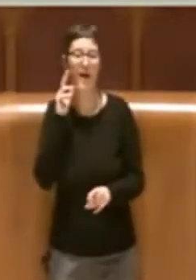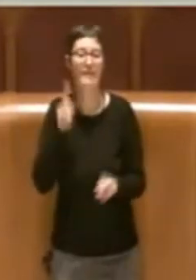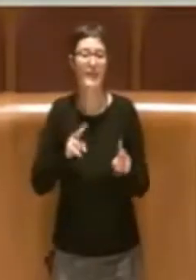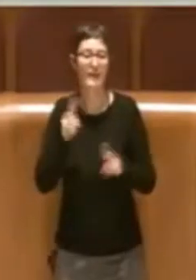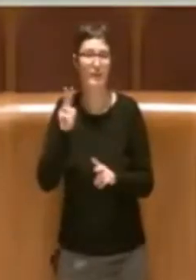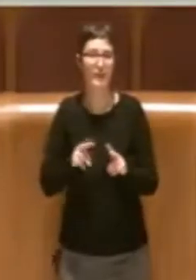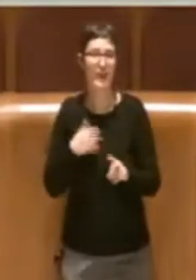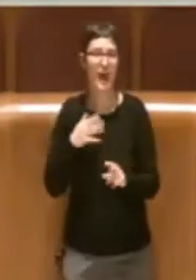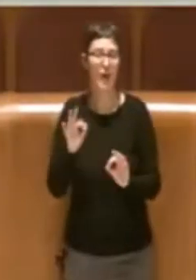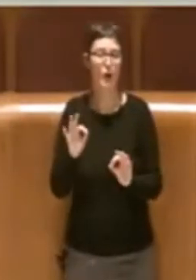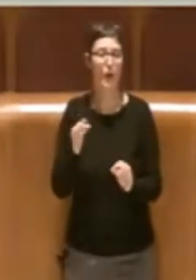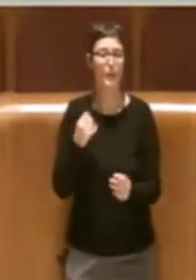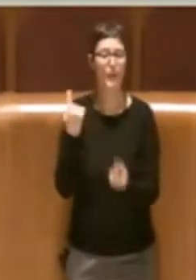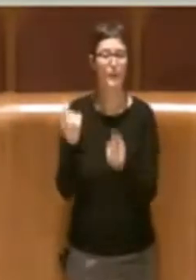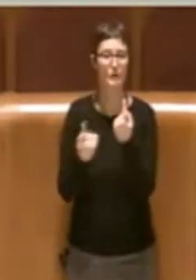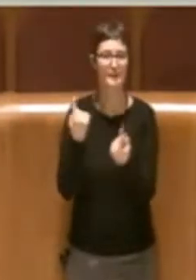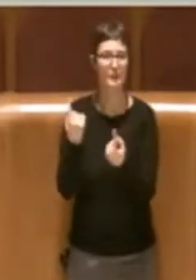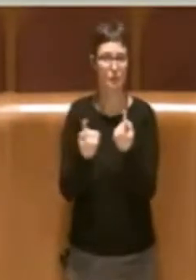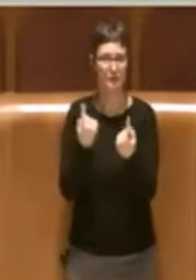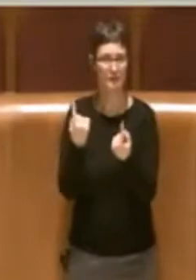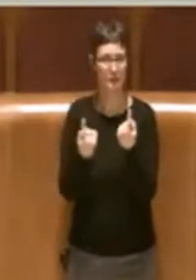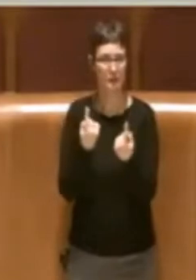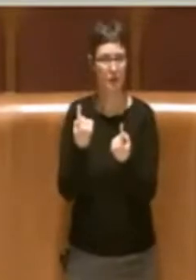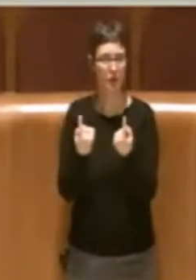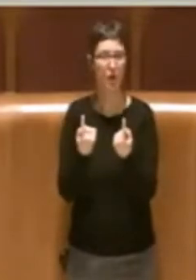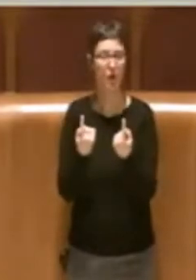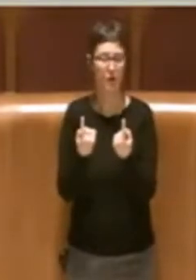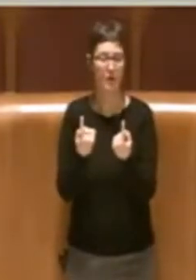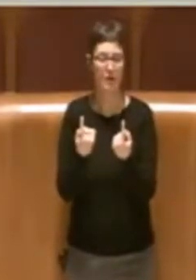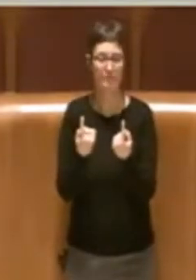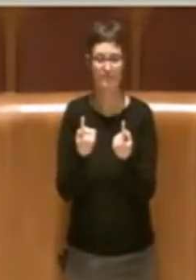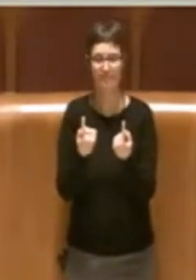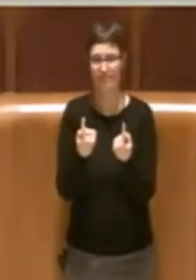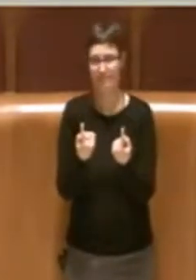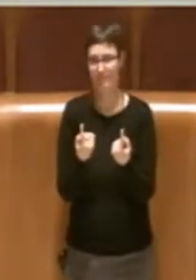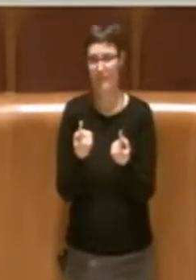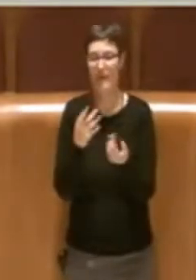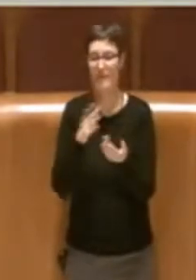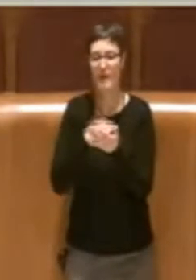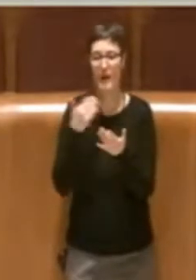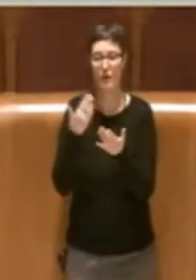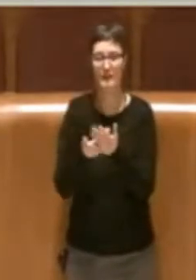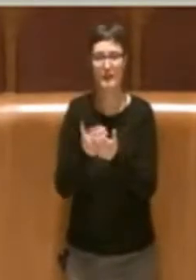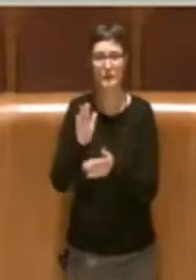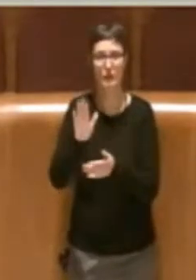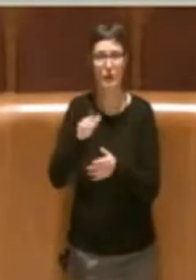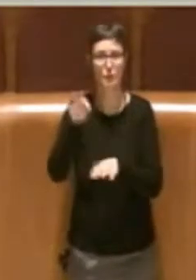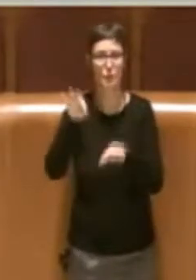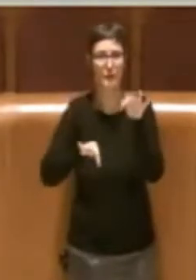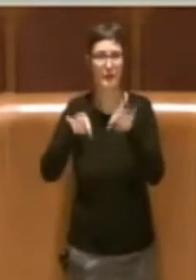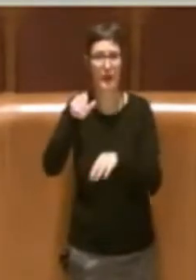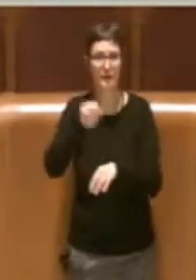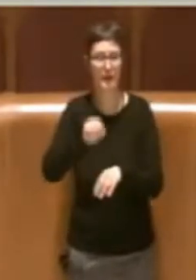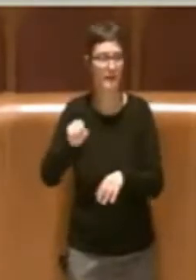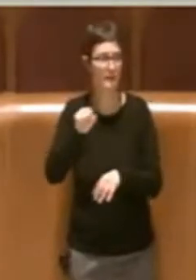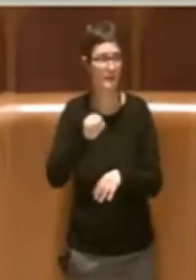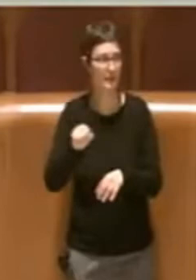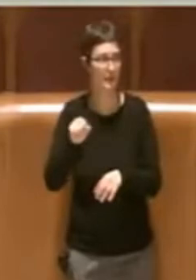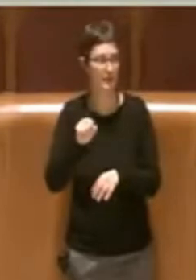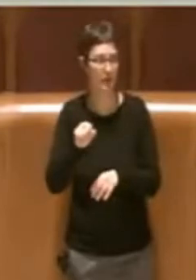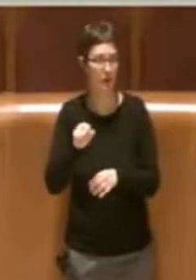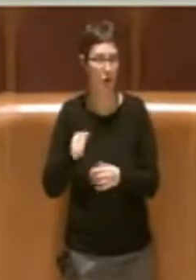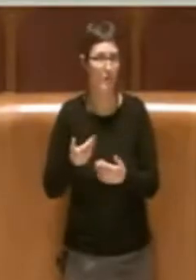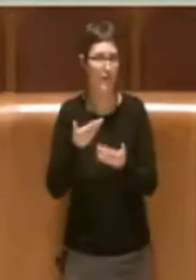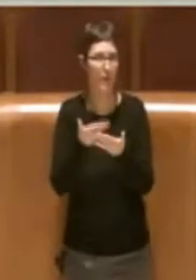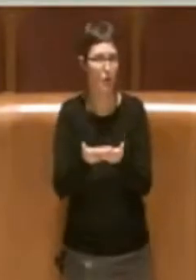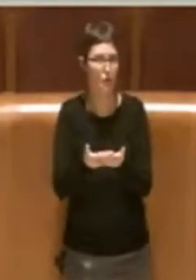lo stato dell'arte rispetto alla valorizzazione del teatro alessandrino prima di presentare questa mozione. Ecco